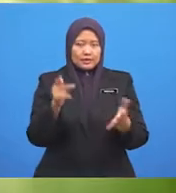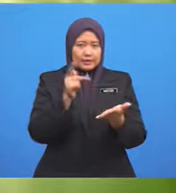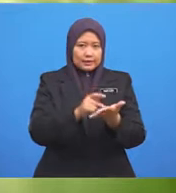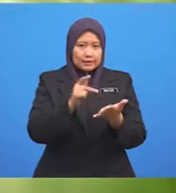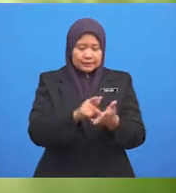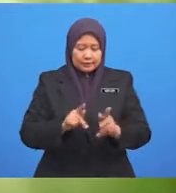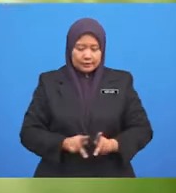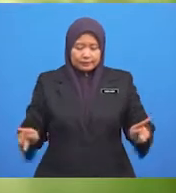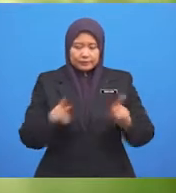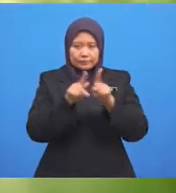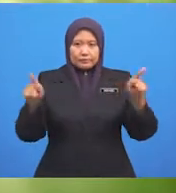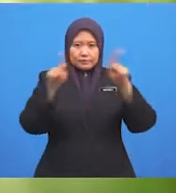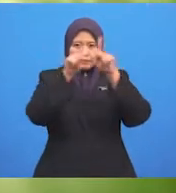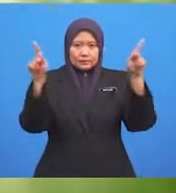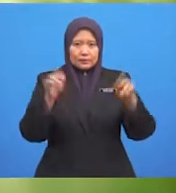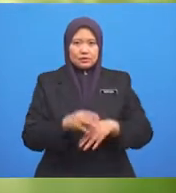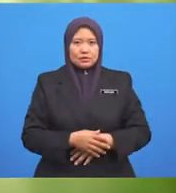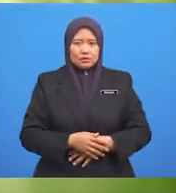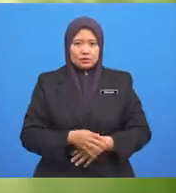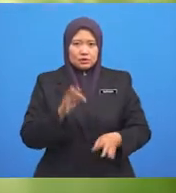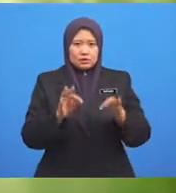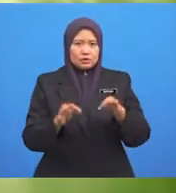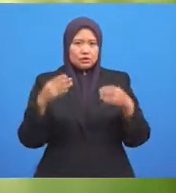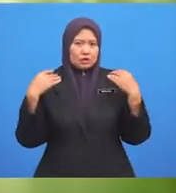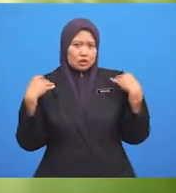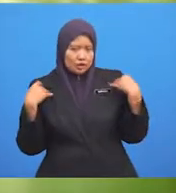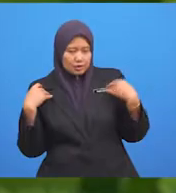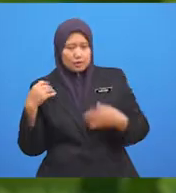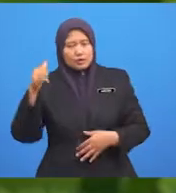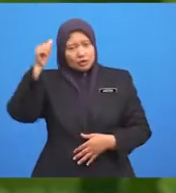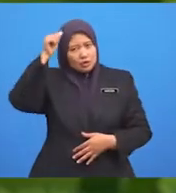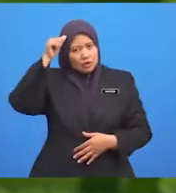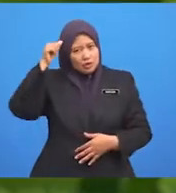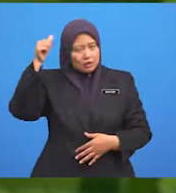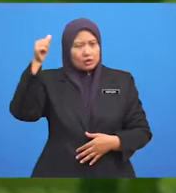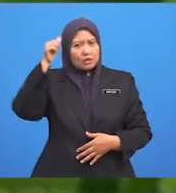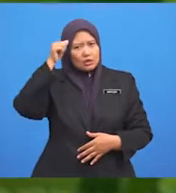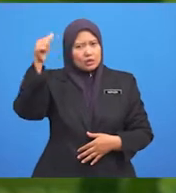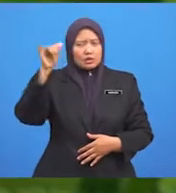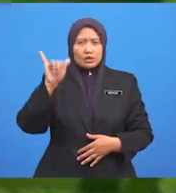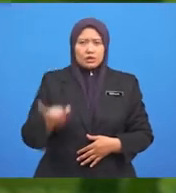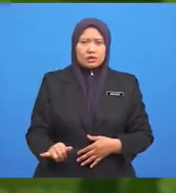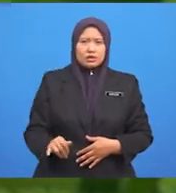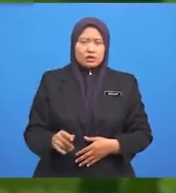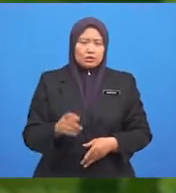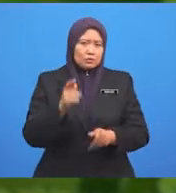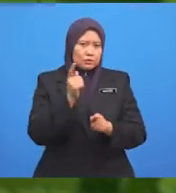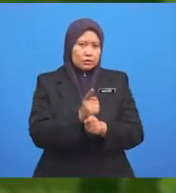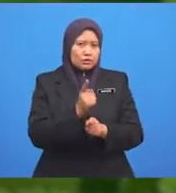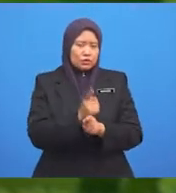Sebagai manusia yang mempunyai akal fikiran yang waras, kita dituntut berlaku